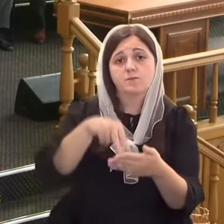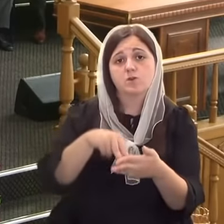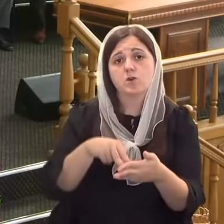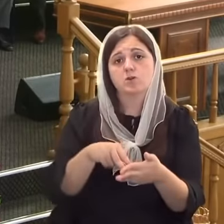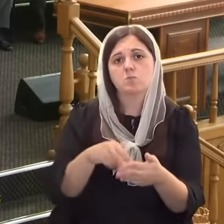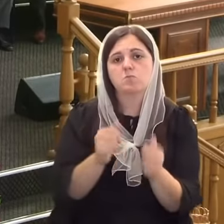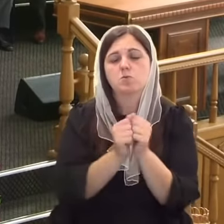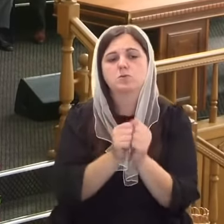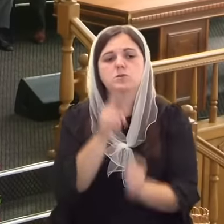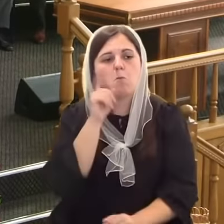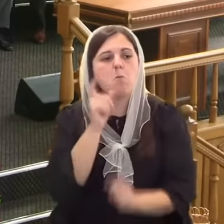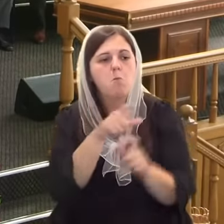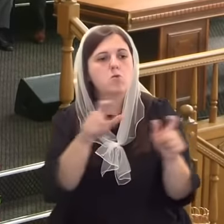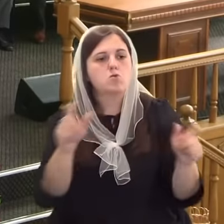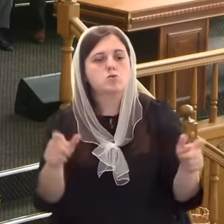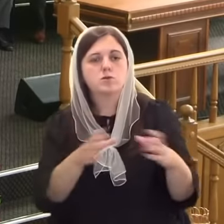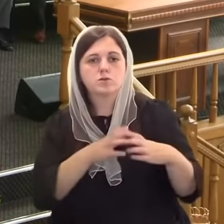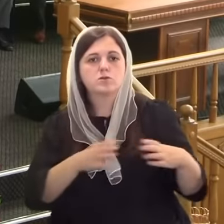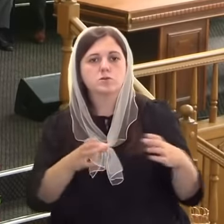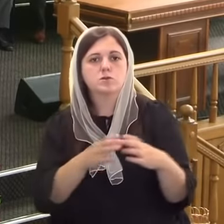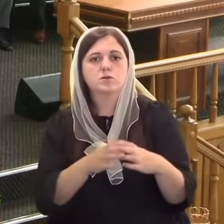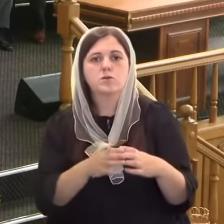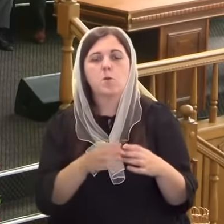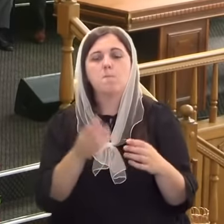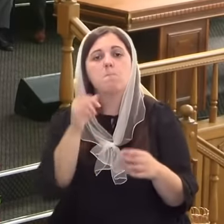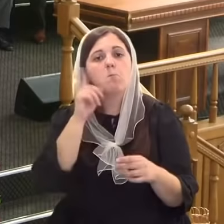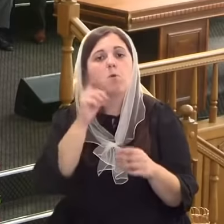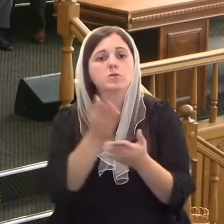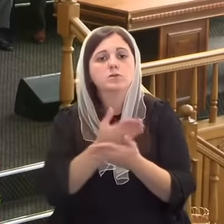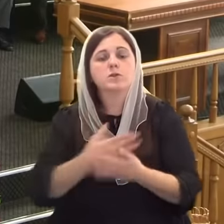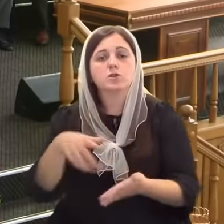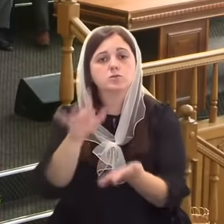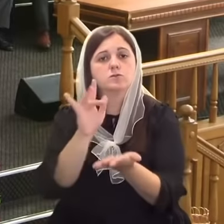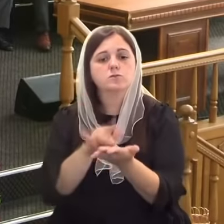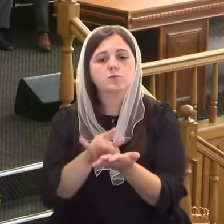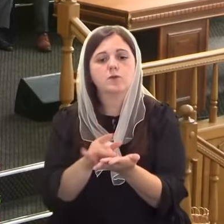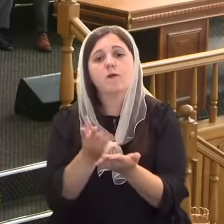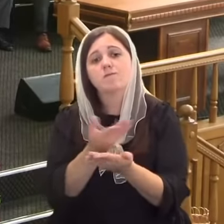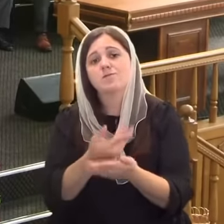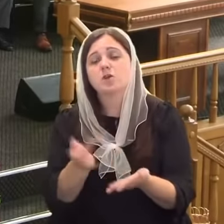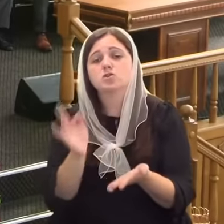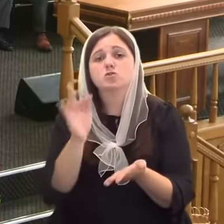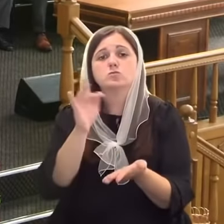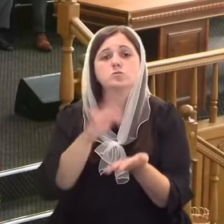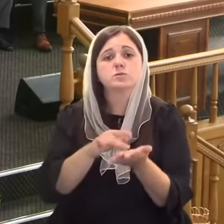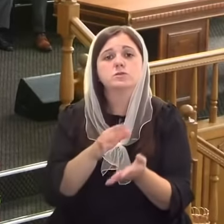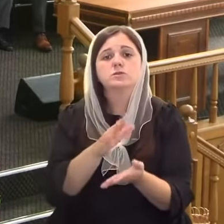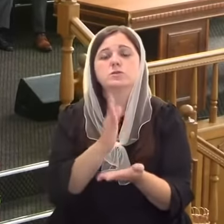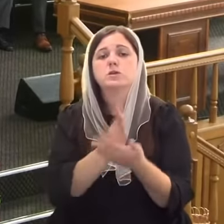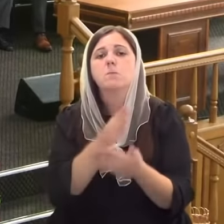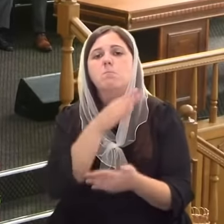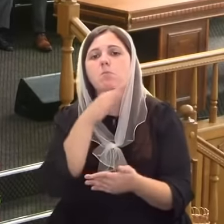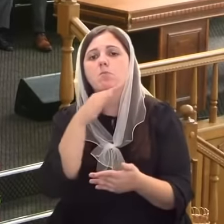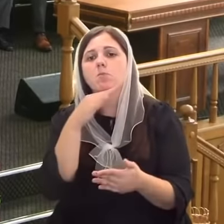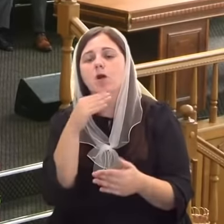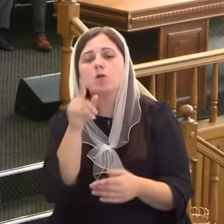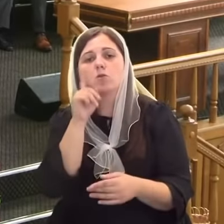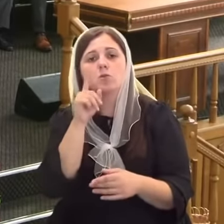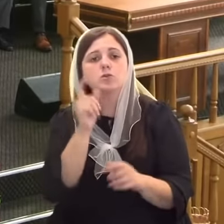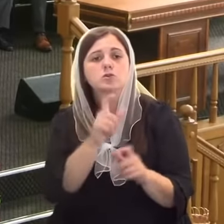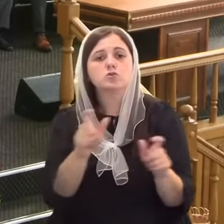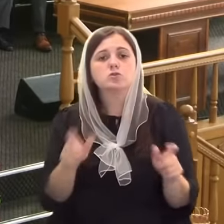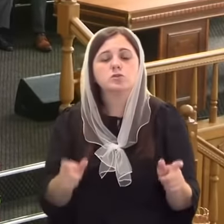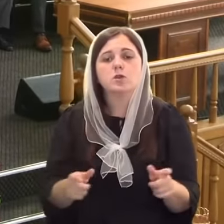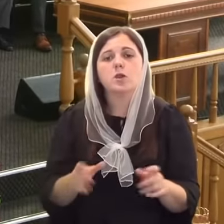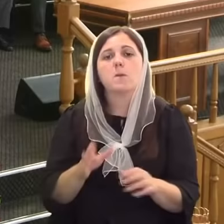молодежь церкви, за молодежь нашего города. В нашем городе очень много молодежи погибает в наркотиках, в